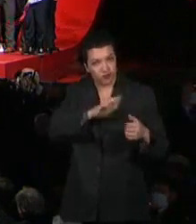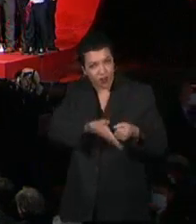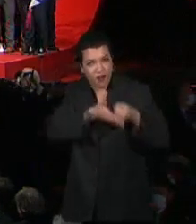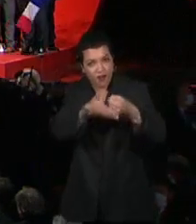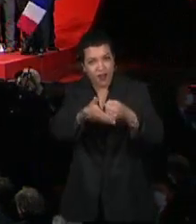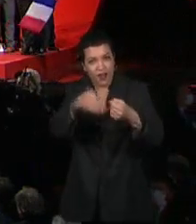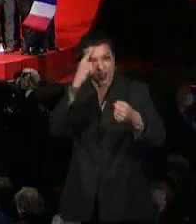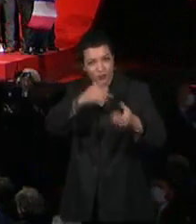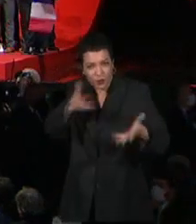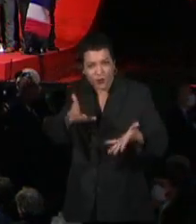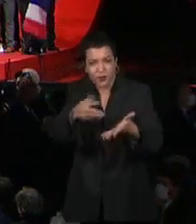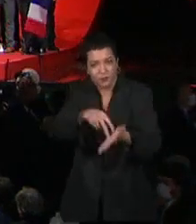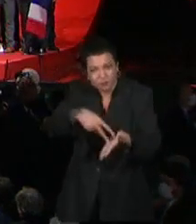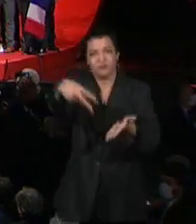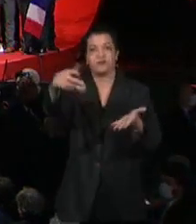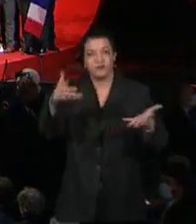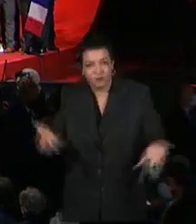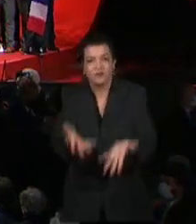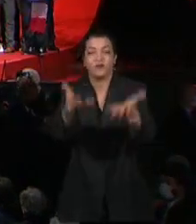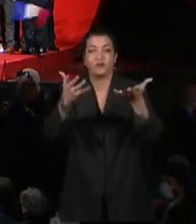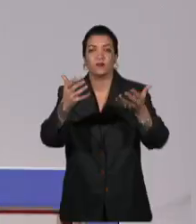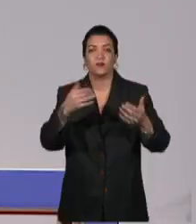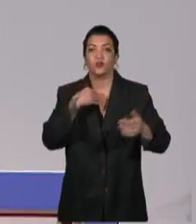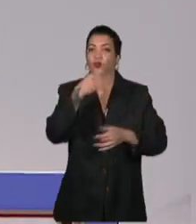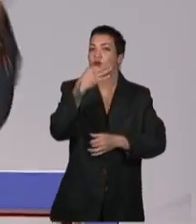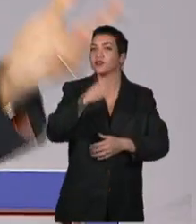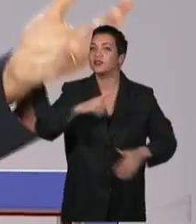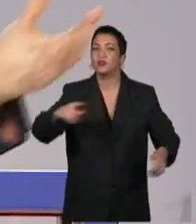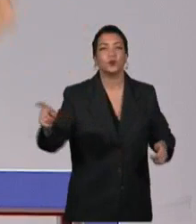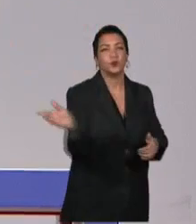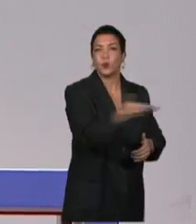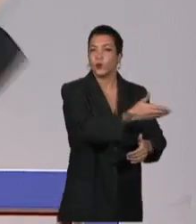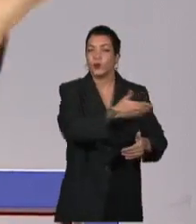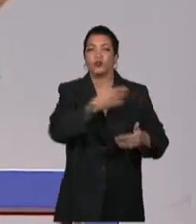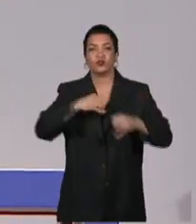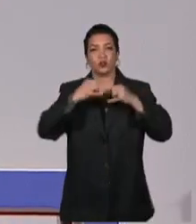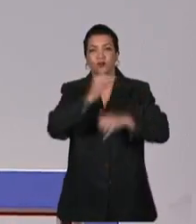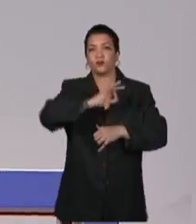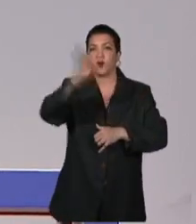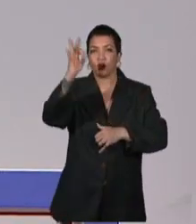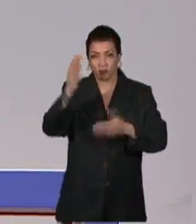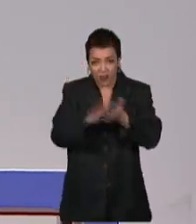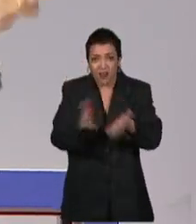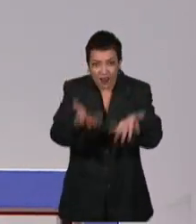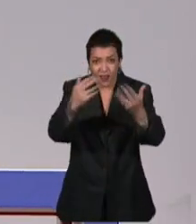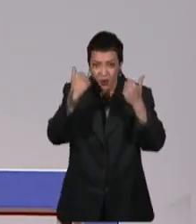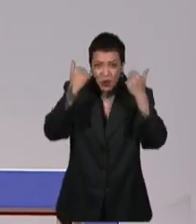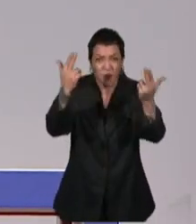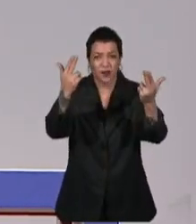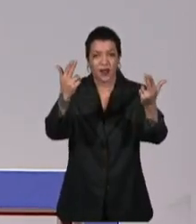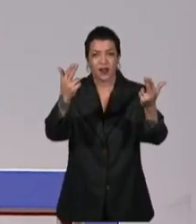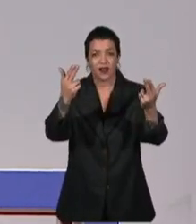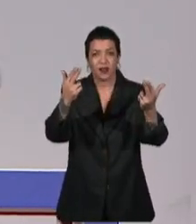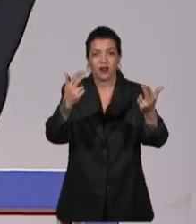prendre votre envol. Et je le dis à tous les jeunes de France, soyez rebelles! Ne tombez jamais